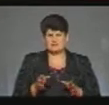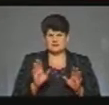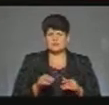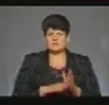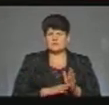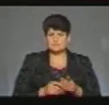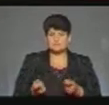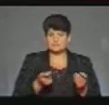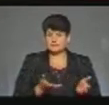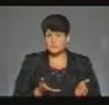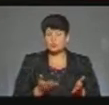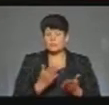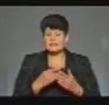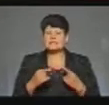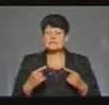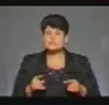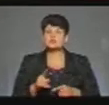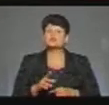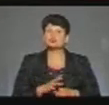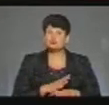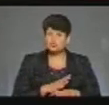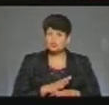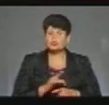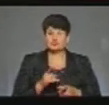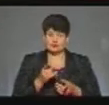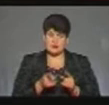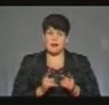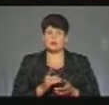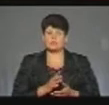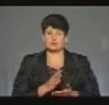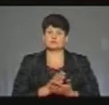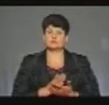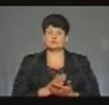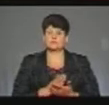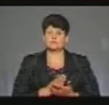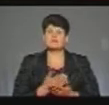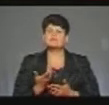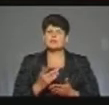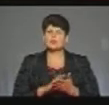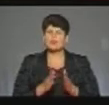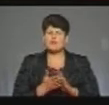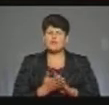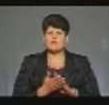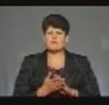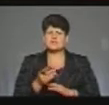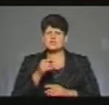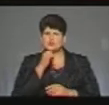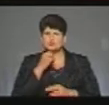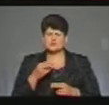От маєте різниця з тим, що було, і тим, що реально мало бути. А в яких умовах ваш дідусь опинився, коли потрапив